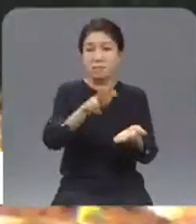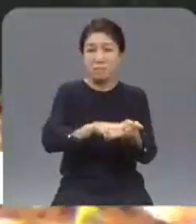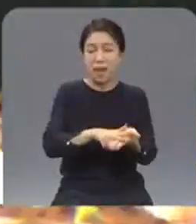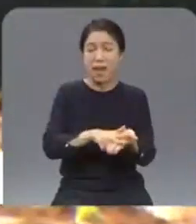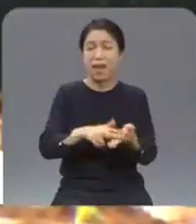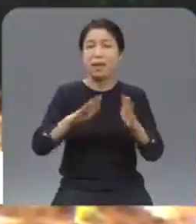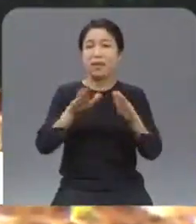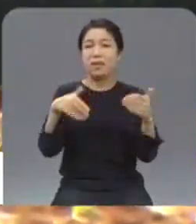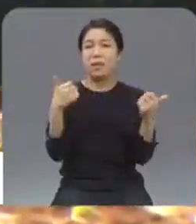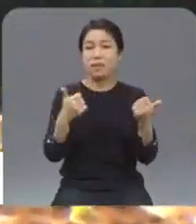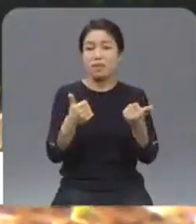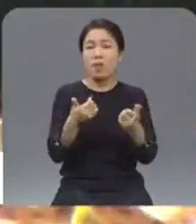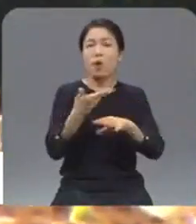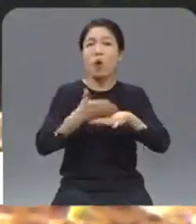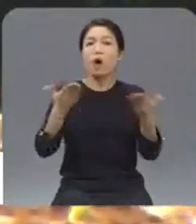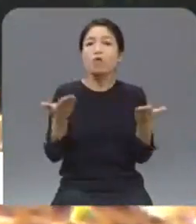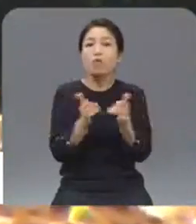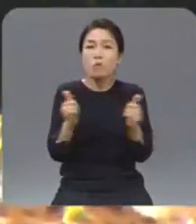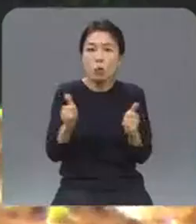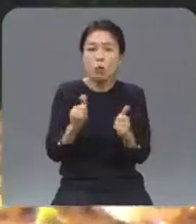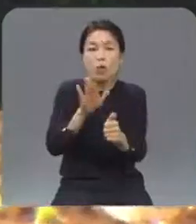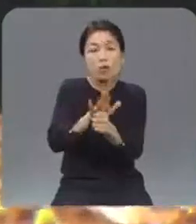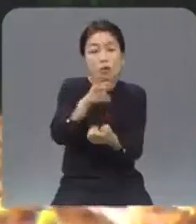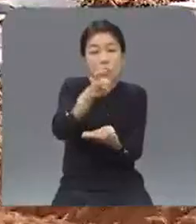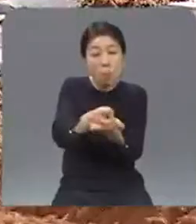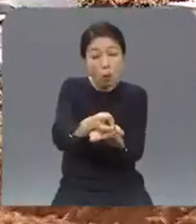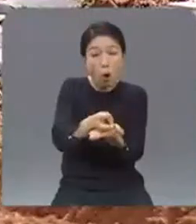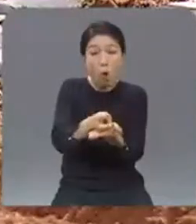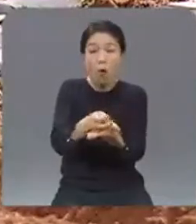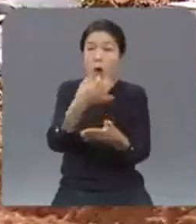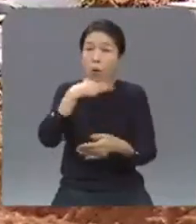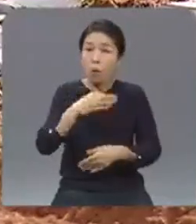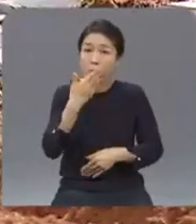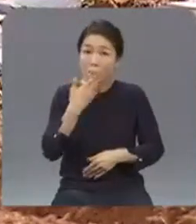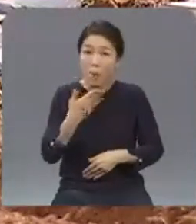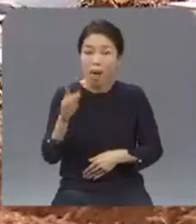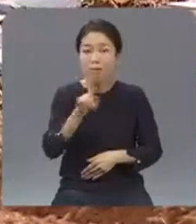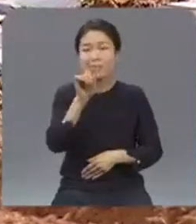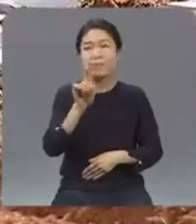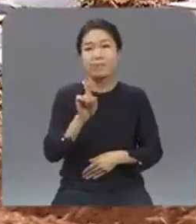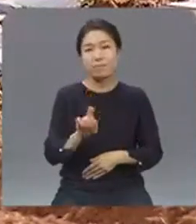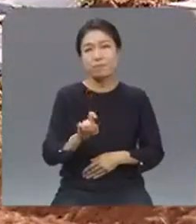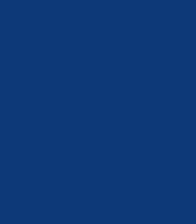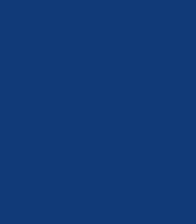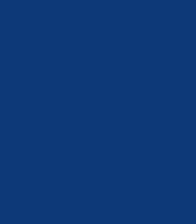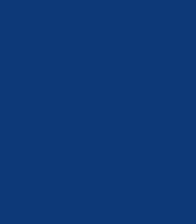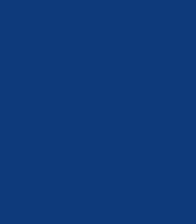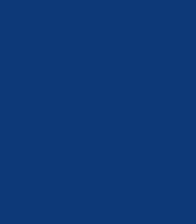지원 조례가 실효를 거둘 수 있을지 주목됩니다. KBS 뉴스 손준수입니다.